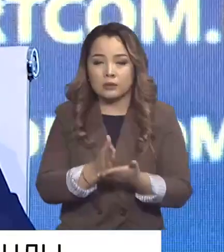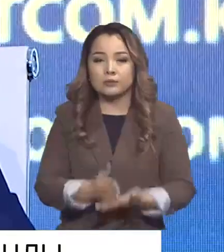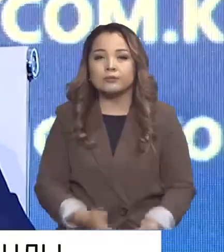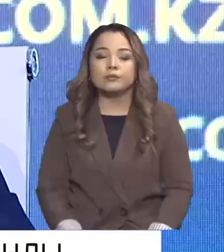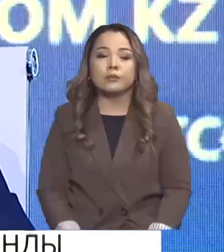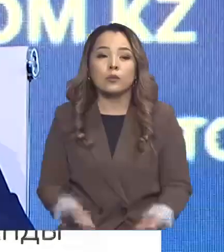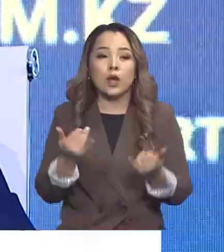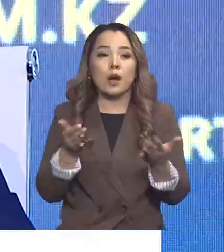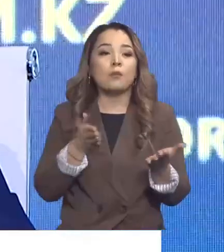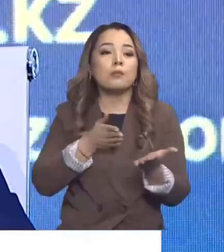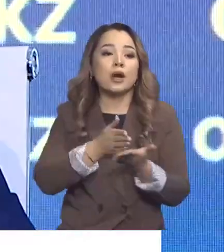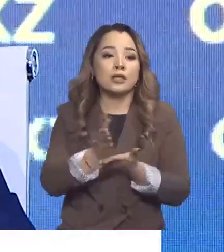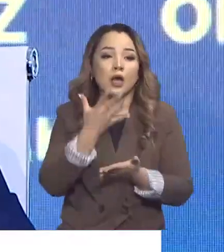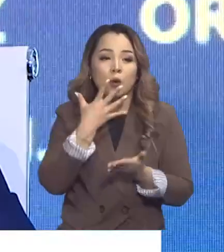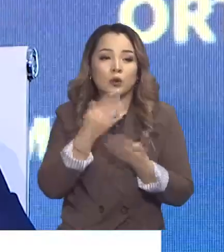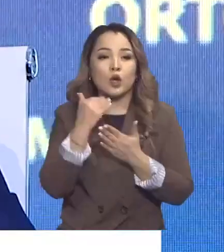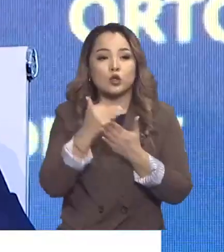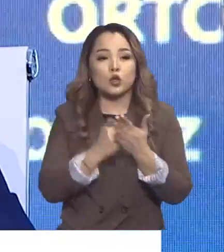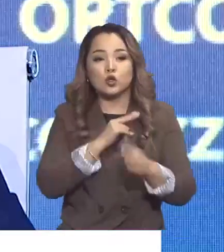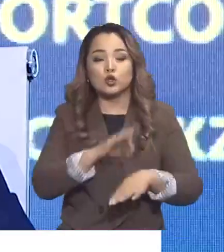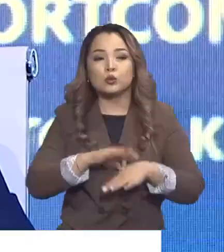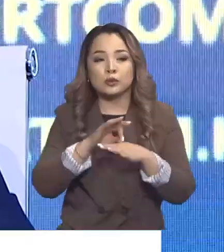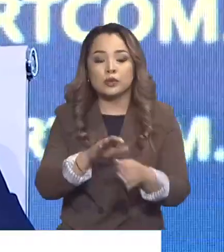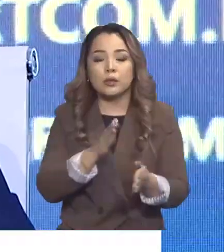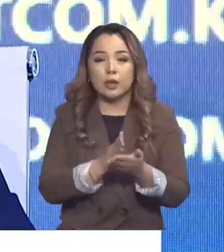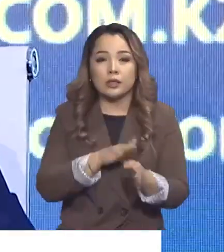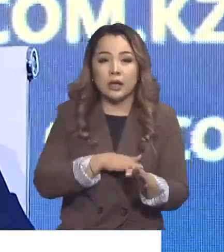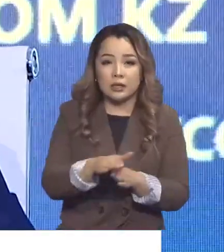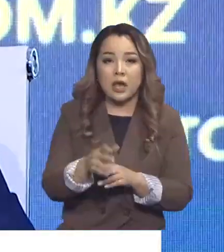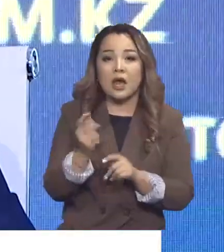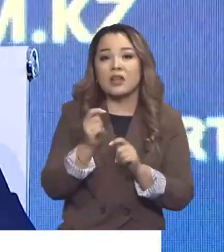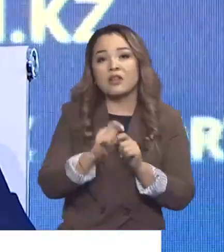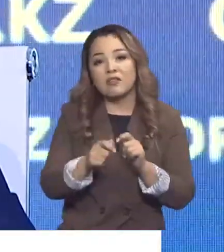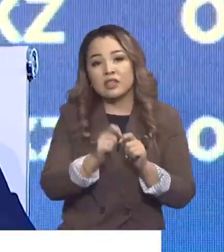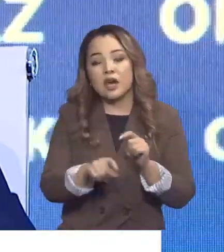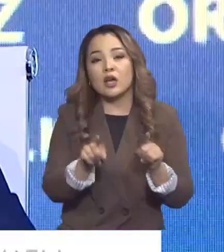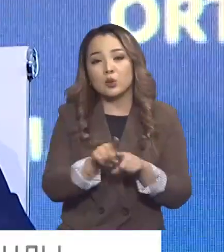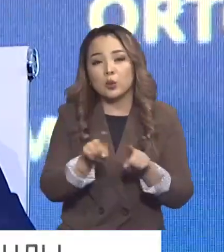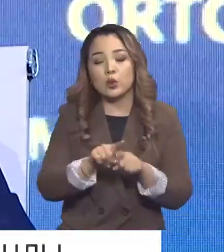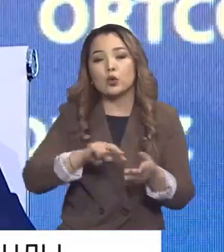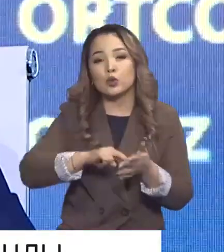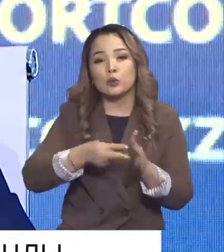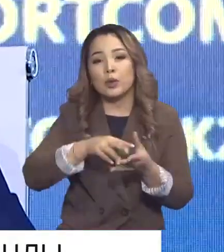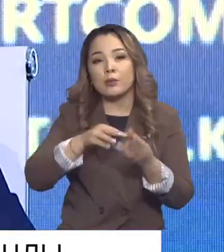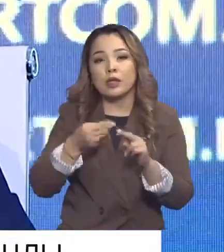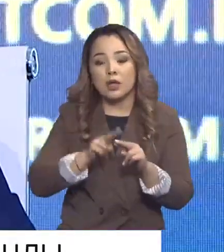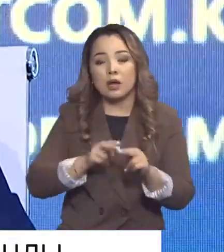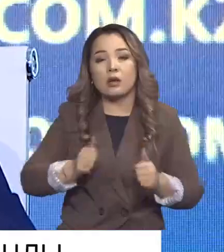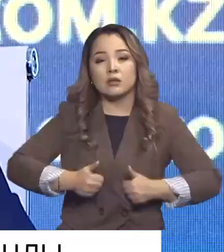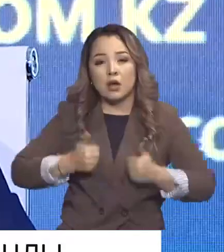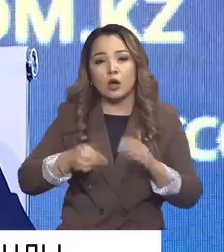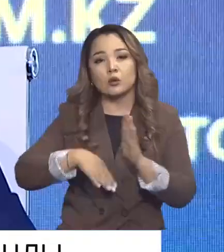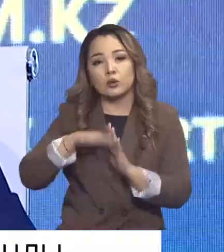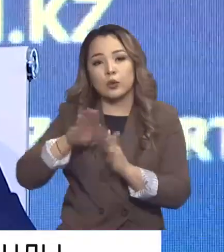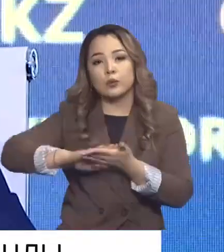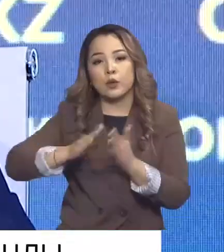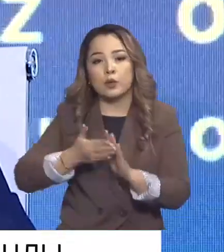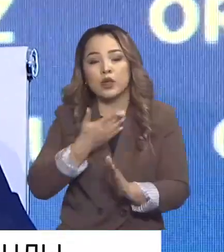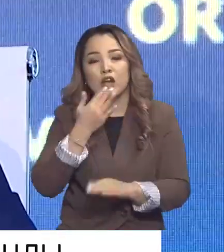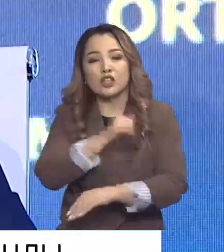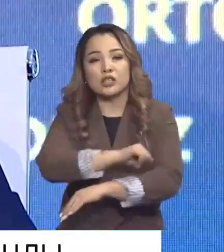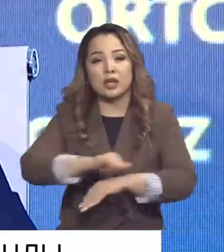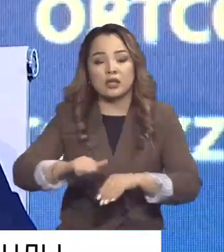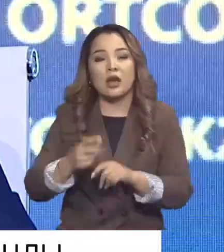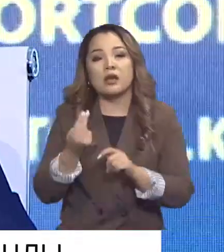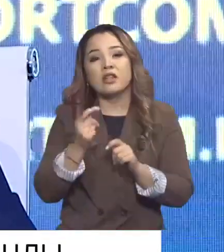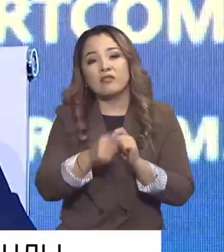Бұл бағыттар бойынша біз жүйелі түрде жұмыс жасап жатырмыз. Инвестициялық ахуалды жақсартуға бар күшімізді салудамыз. Бізде шетелдік